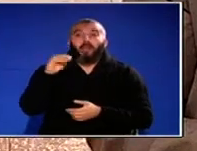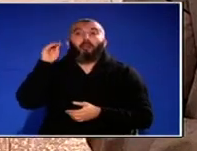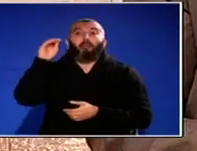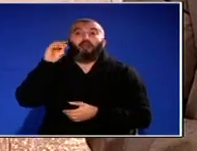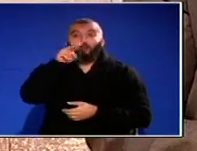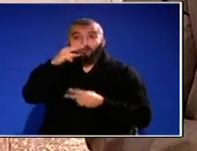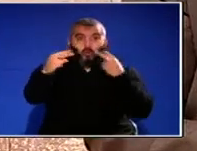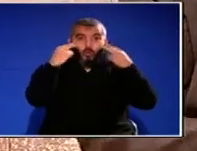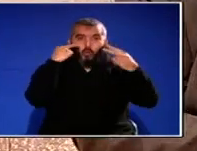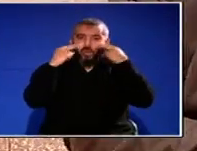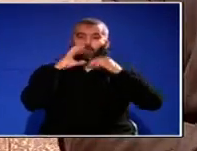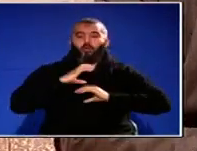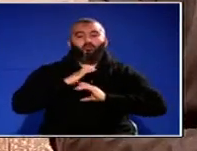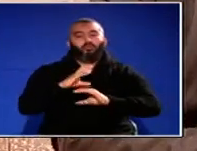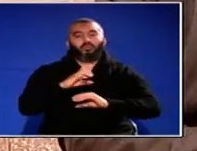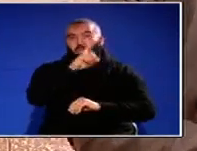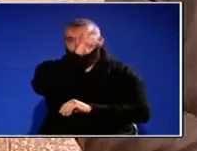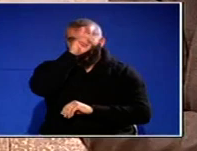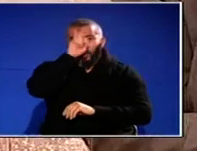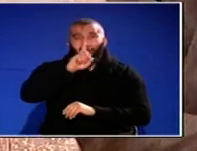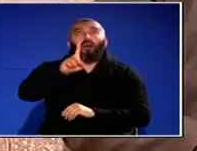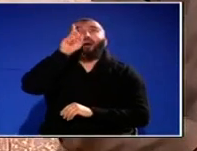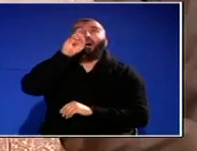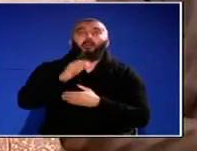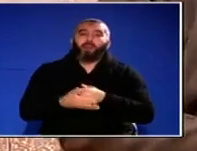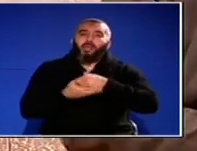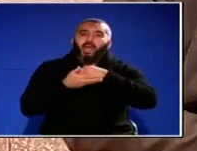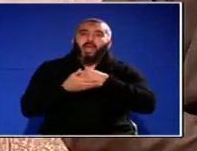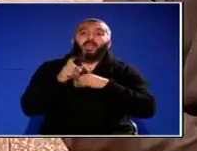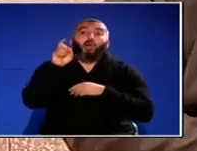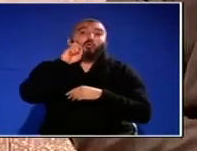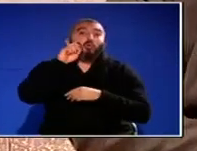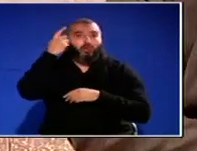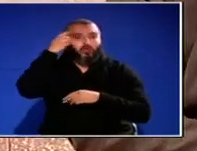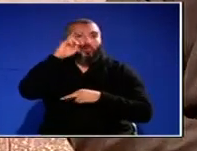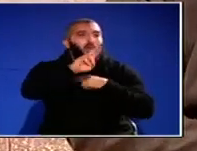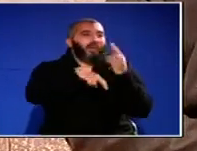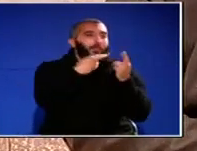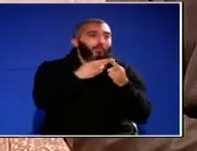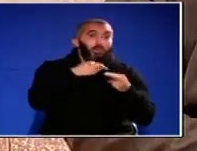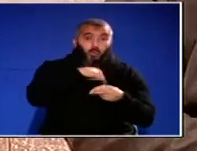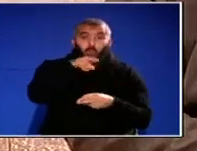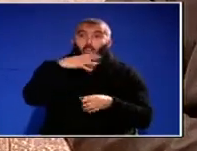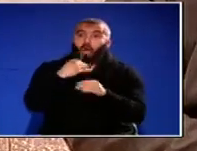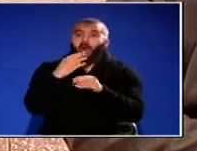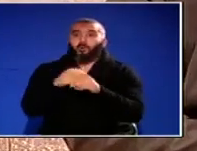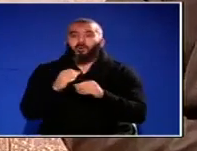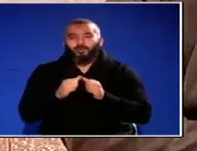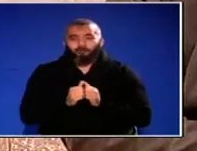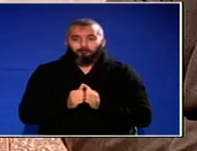وفي ثقتكم ووفق الله شيوخنا الأفاضل يعلموننا مما تطرحون من أسئلة. وعلى بركة الله يسمح